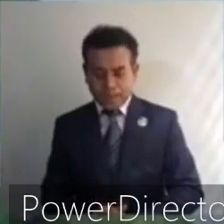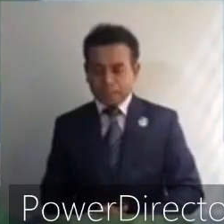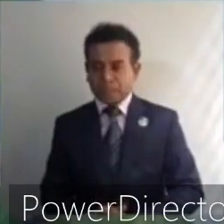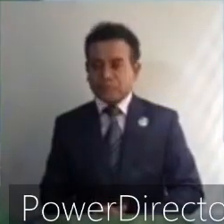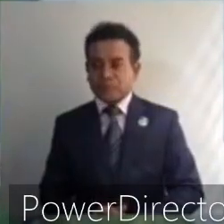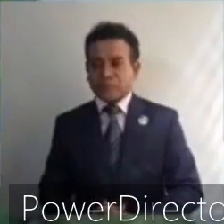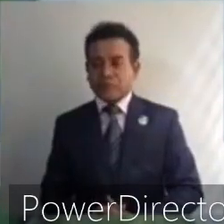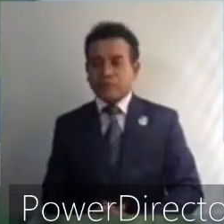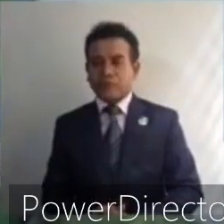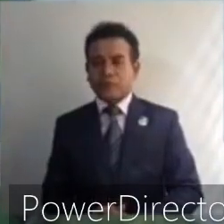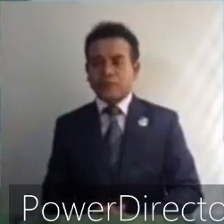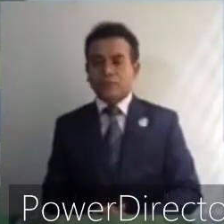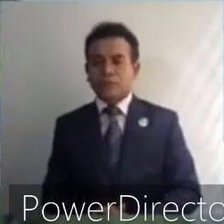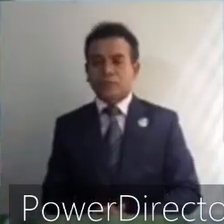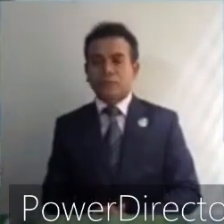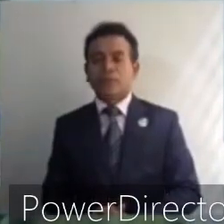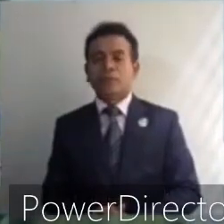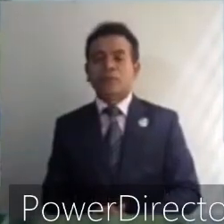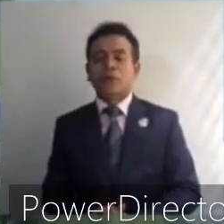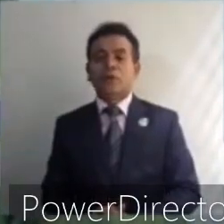গত 24 ঘন্টার মধ্যে